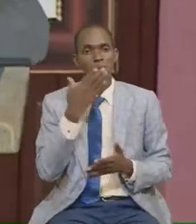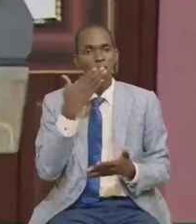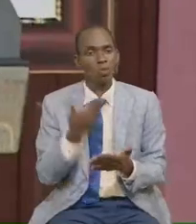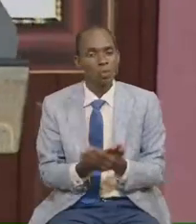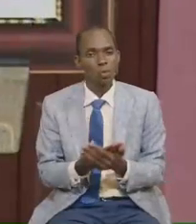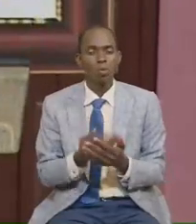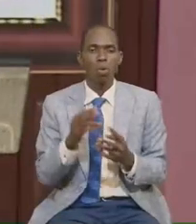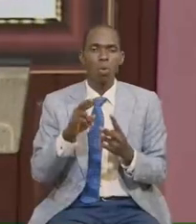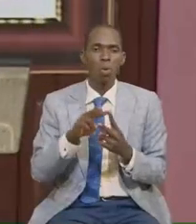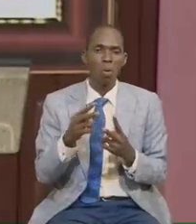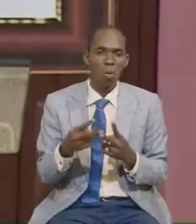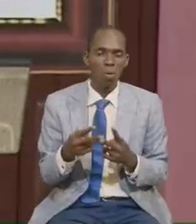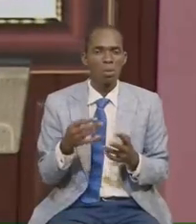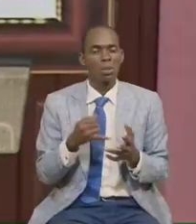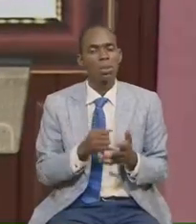mal.